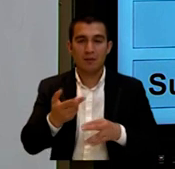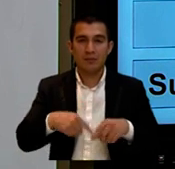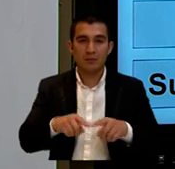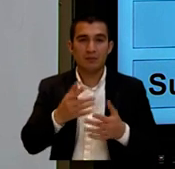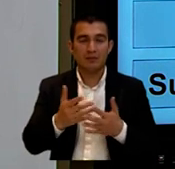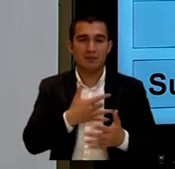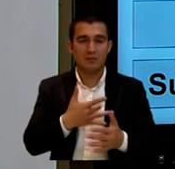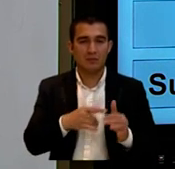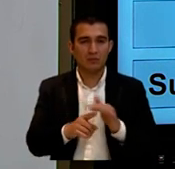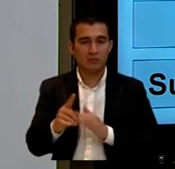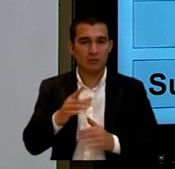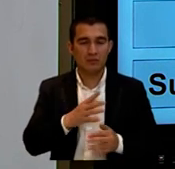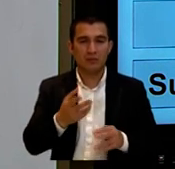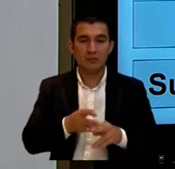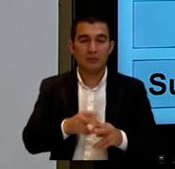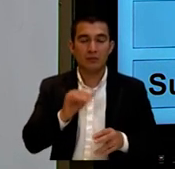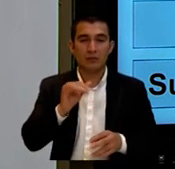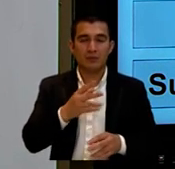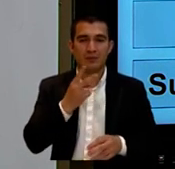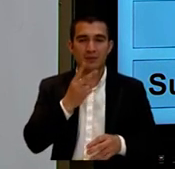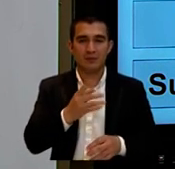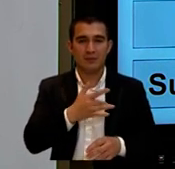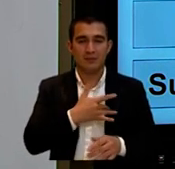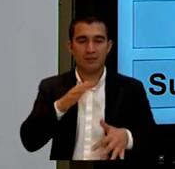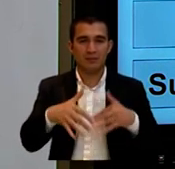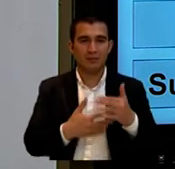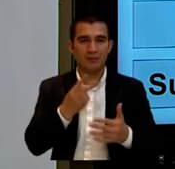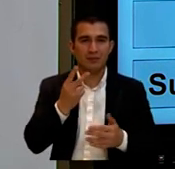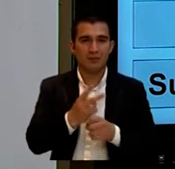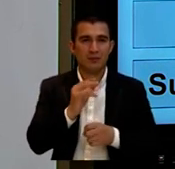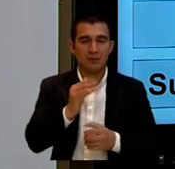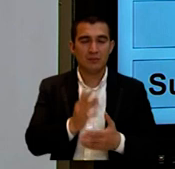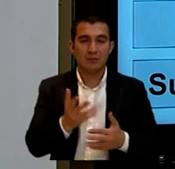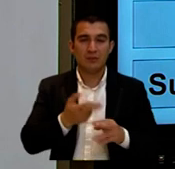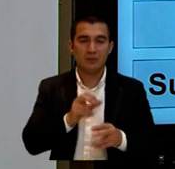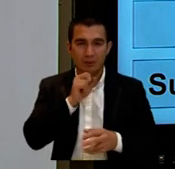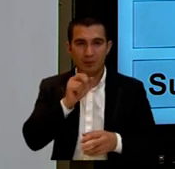бөлекін каш